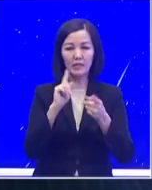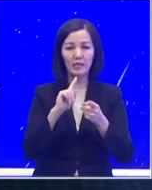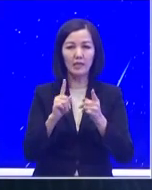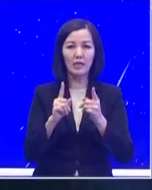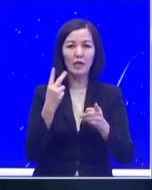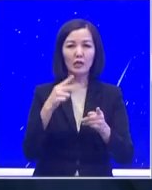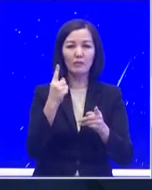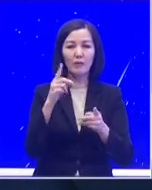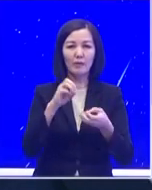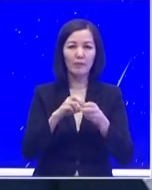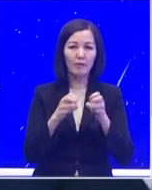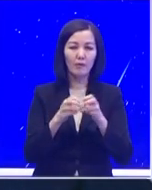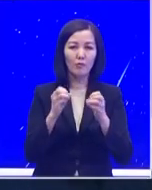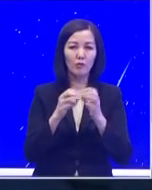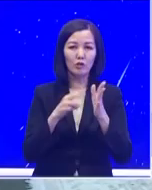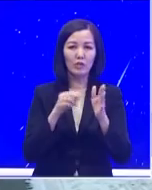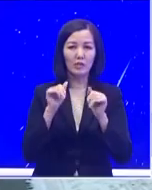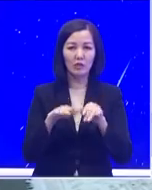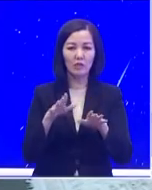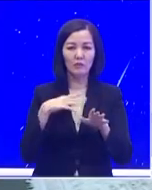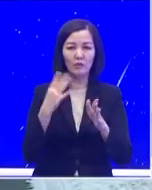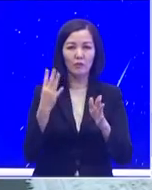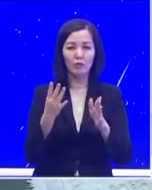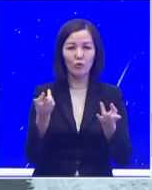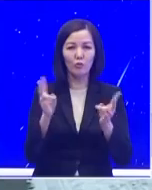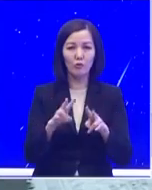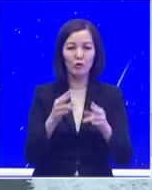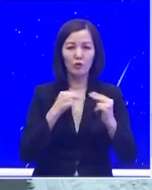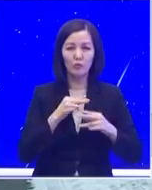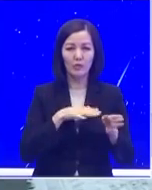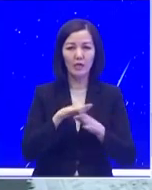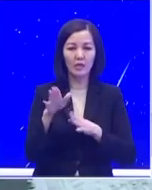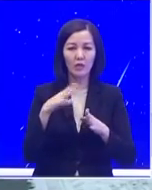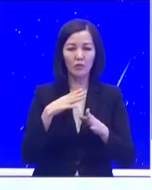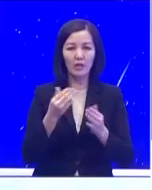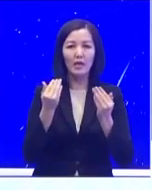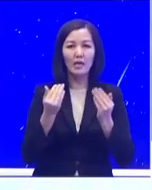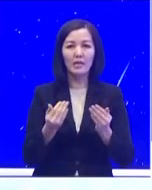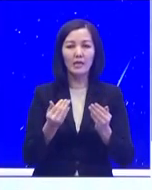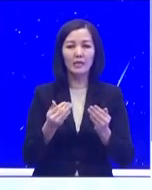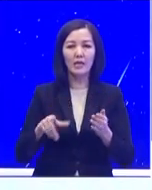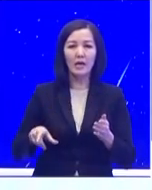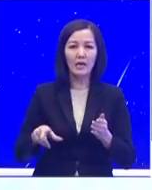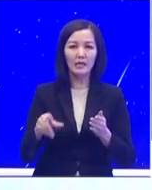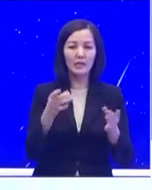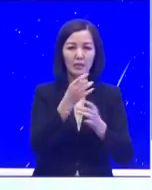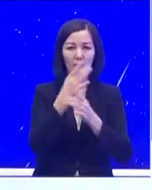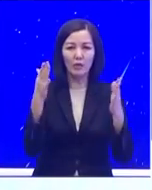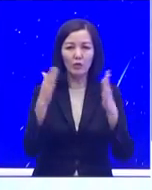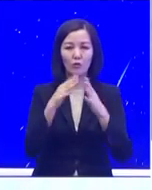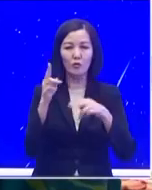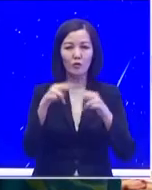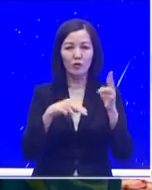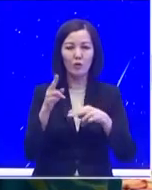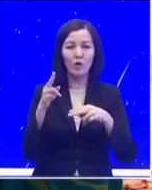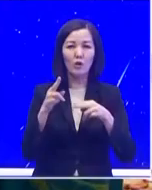21 мәселенің 17-сі шешімін тауып, 4-теуі бойынша жұмыстар атқарылуда. Яғни, арық жүйелері мен мәдениет ошақтарын салу және